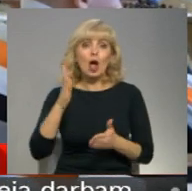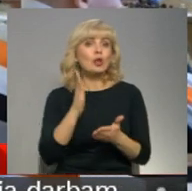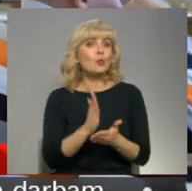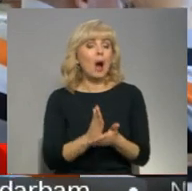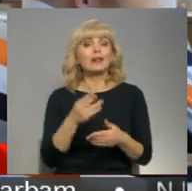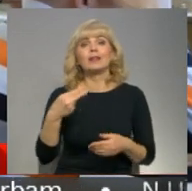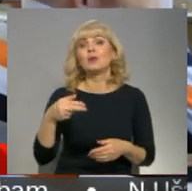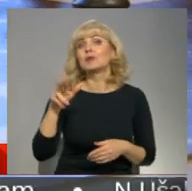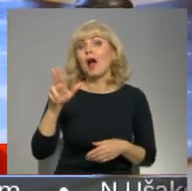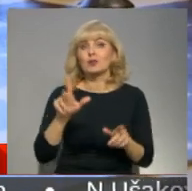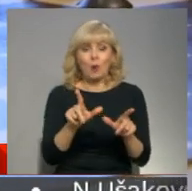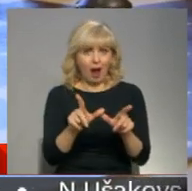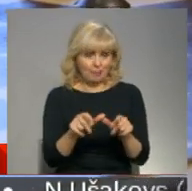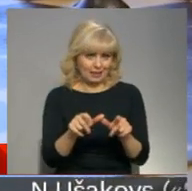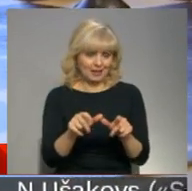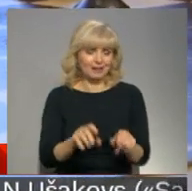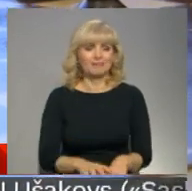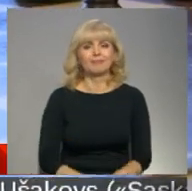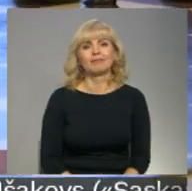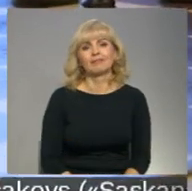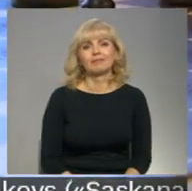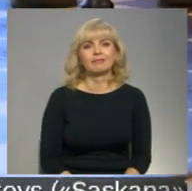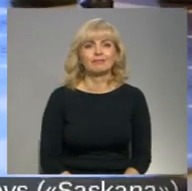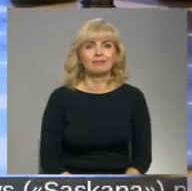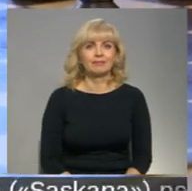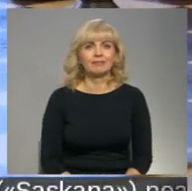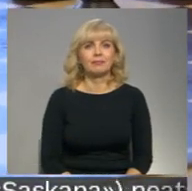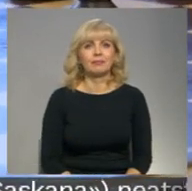28. aprīlī. Laura Jansone, Envats Mosakauskis, Vidzemes televīzija.